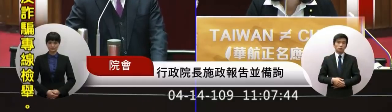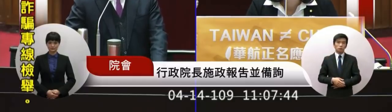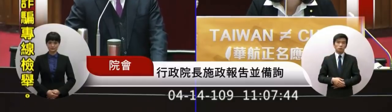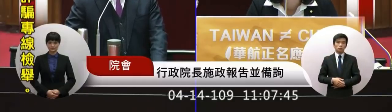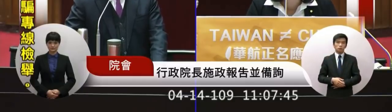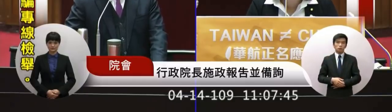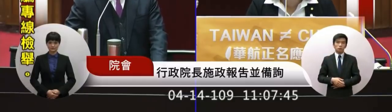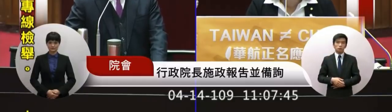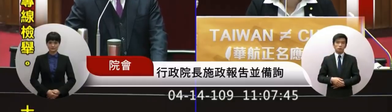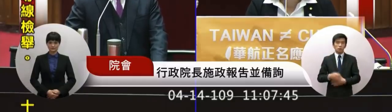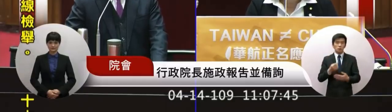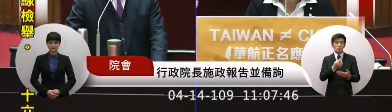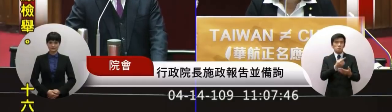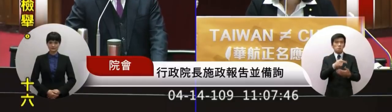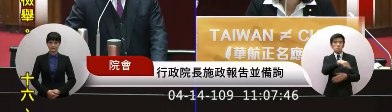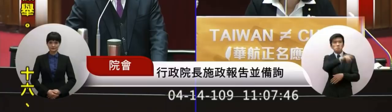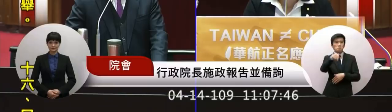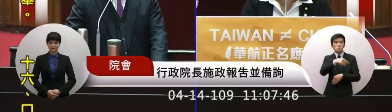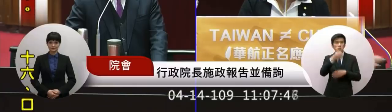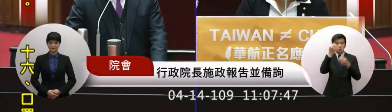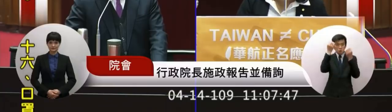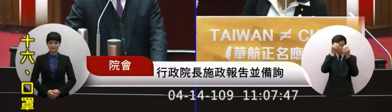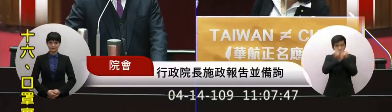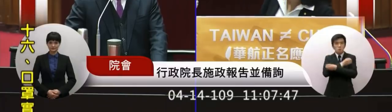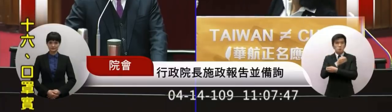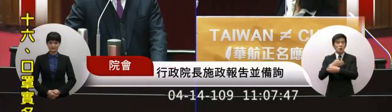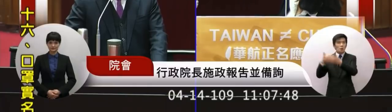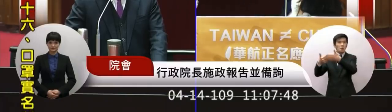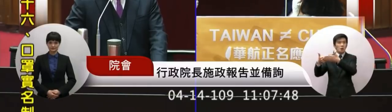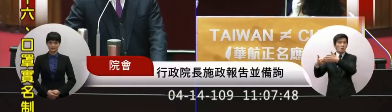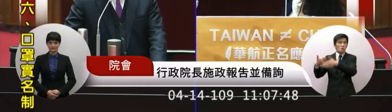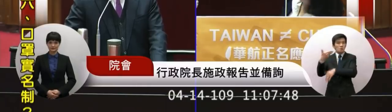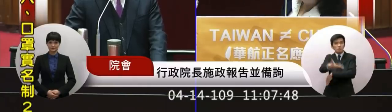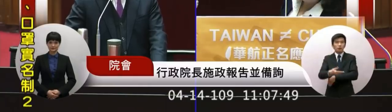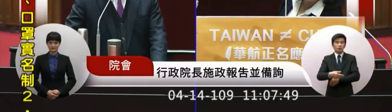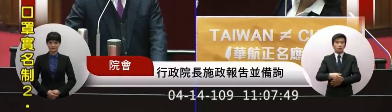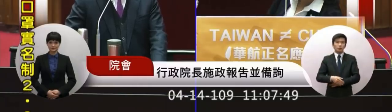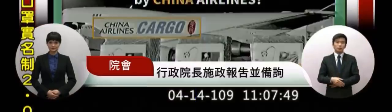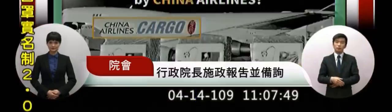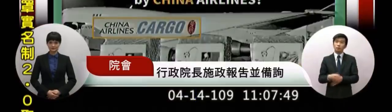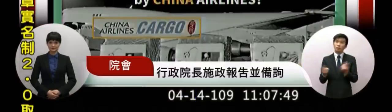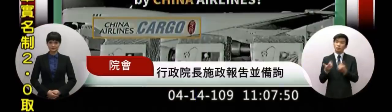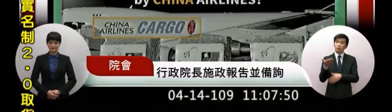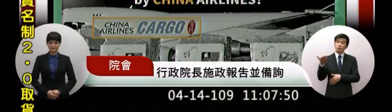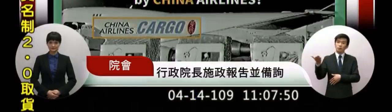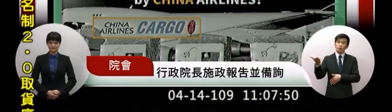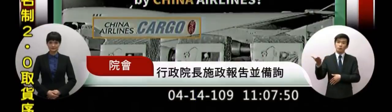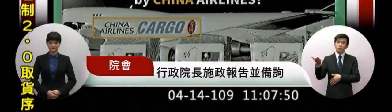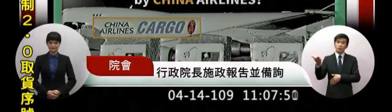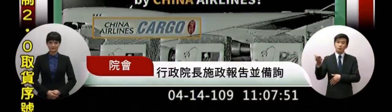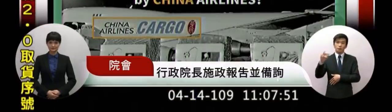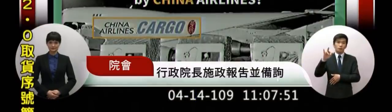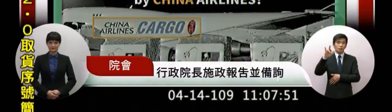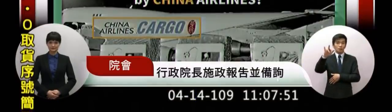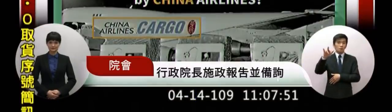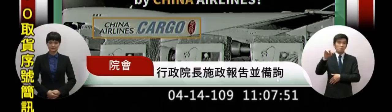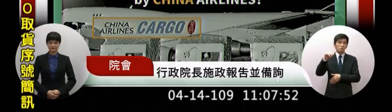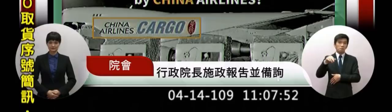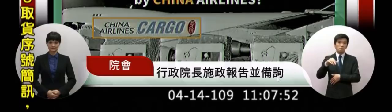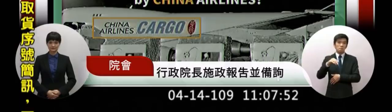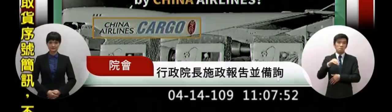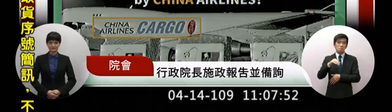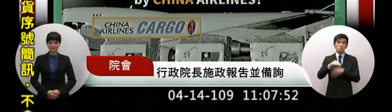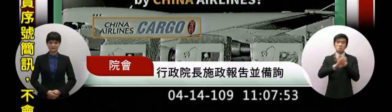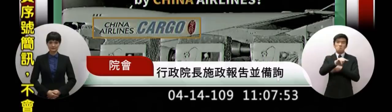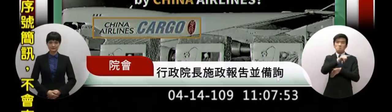是中國的院長你看這台火電機是不是大家的誤認